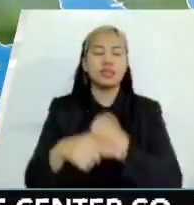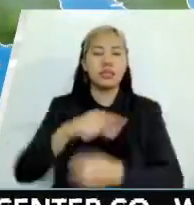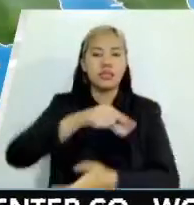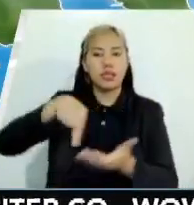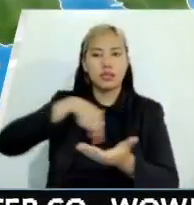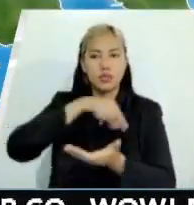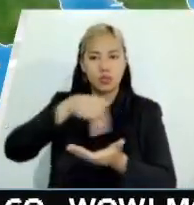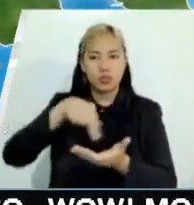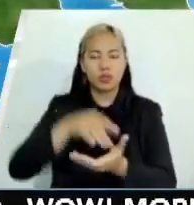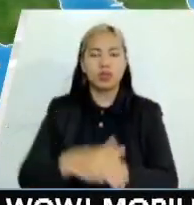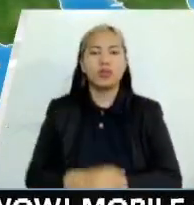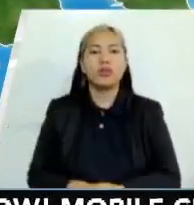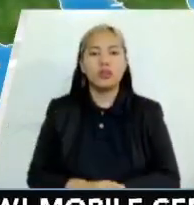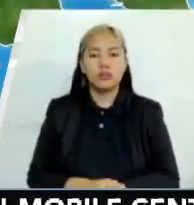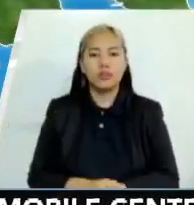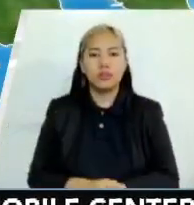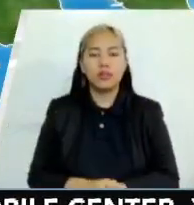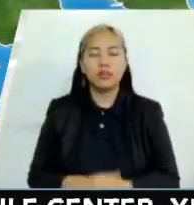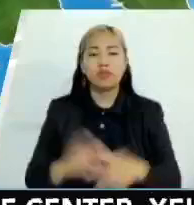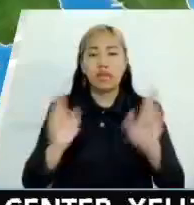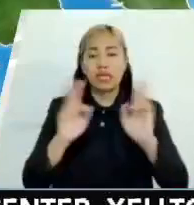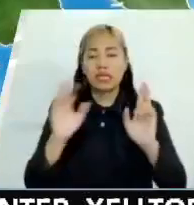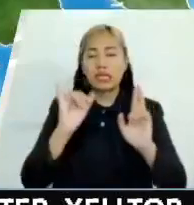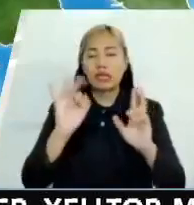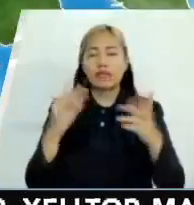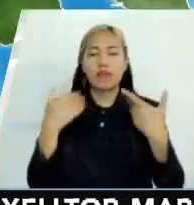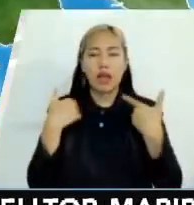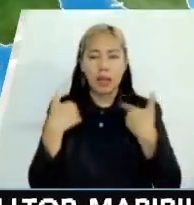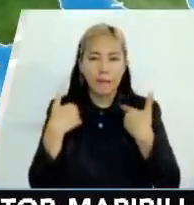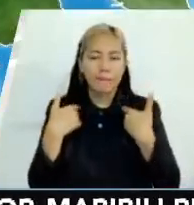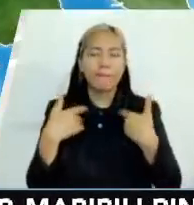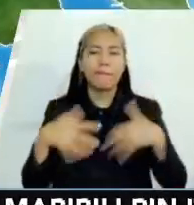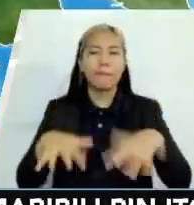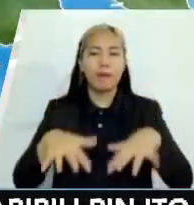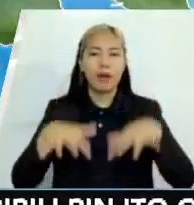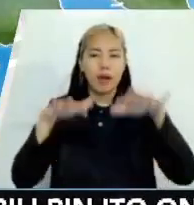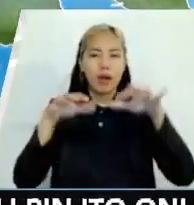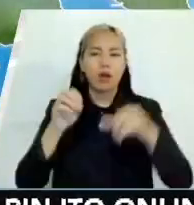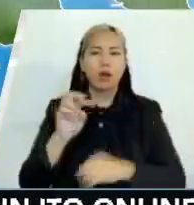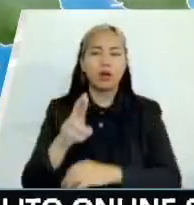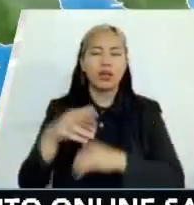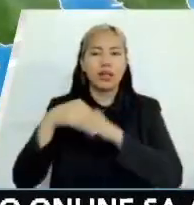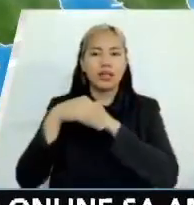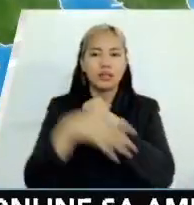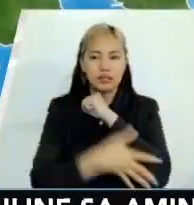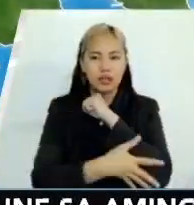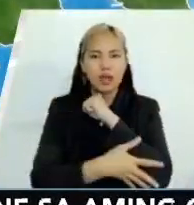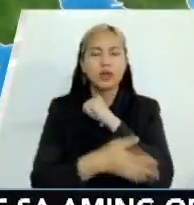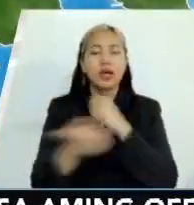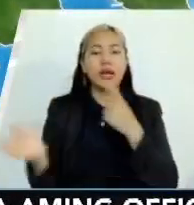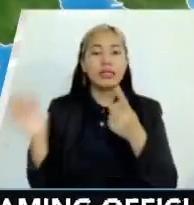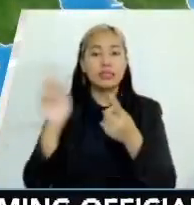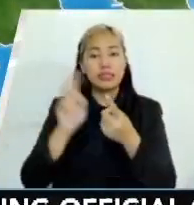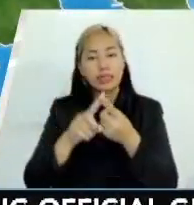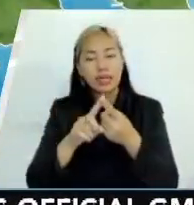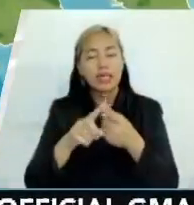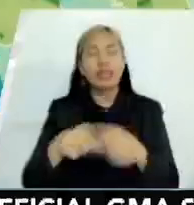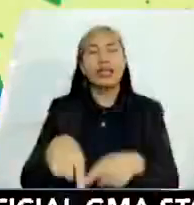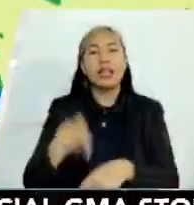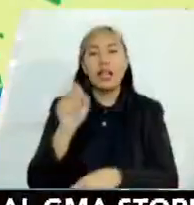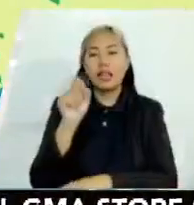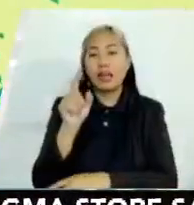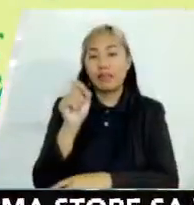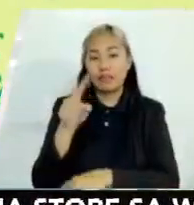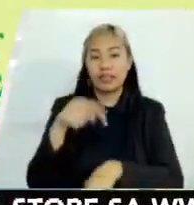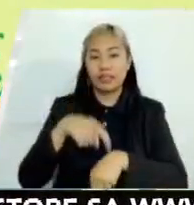sa banta ng baha o landslide. Tatagal ang babala hanggang pasado alas 11 ngayong umaga. Sa mga susunod pang oras, mataas